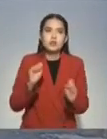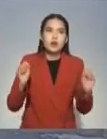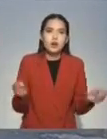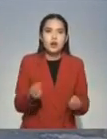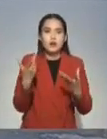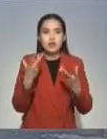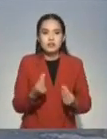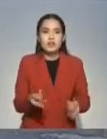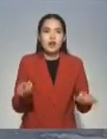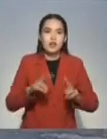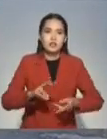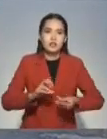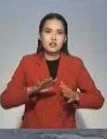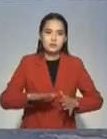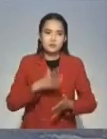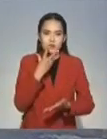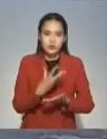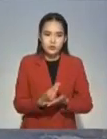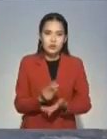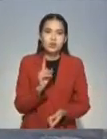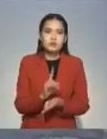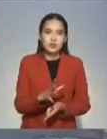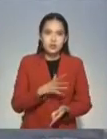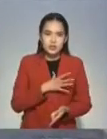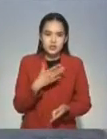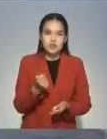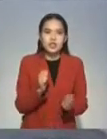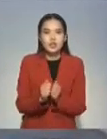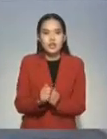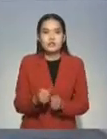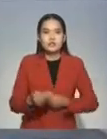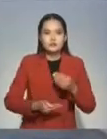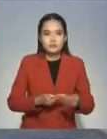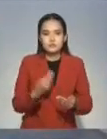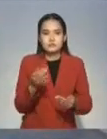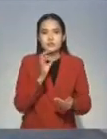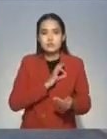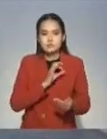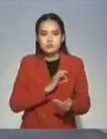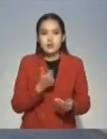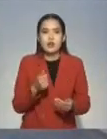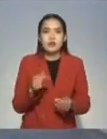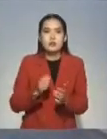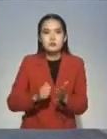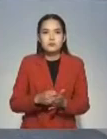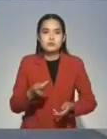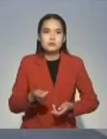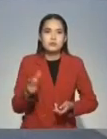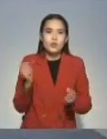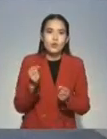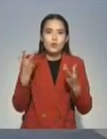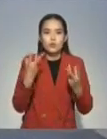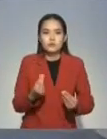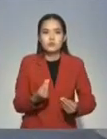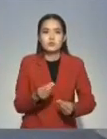Астана элементов шитырты 1207 километр опрокидывание автомашины в Кирове в